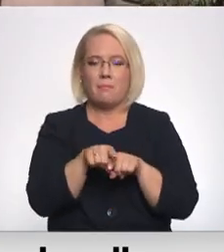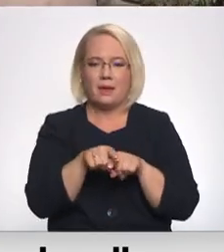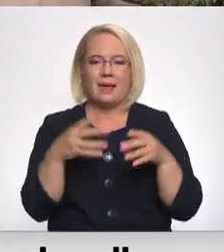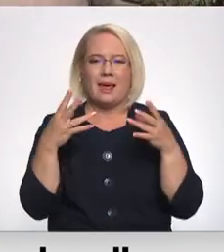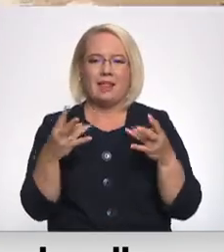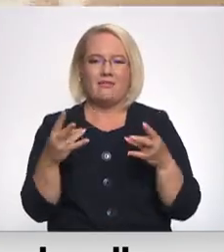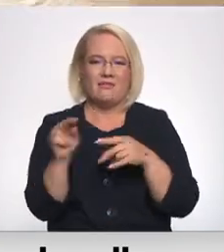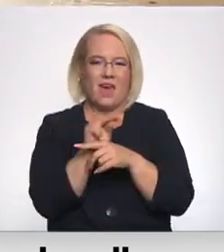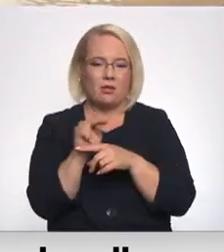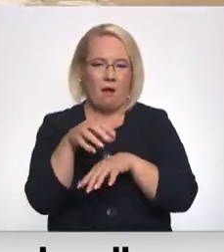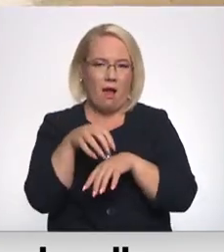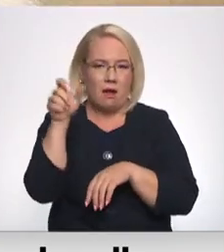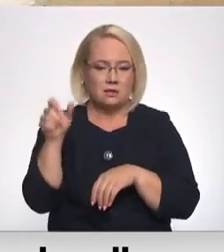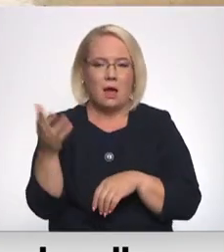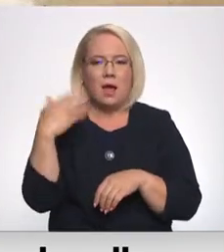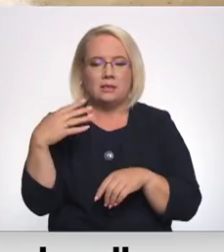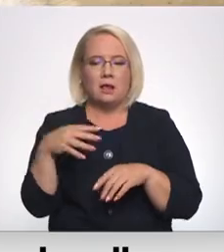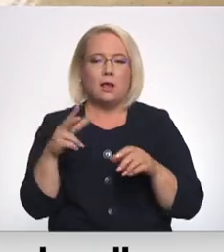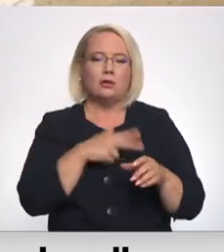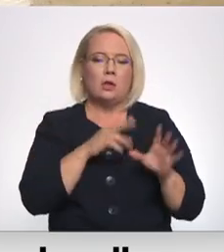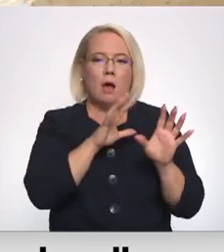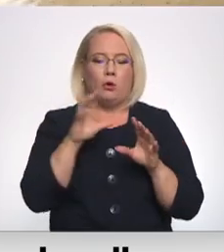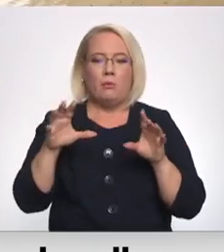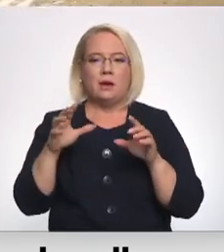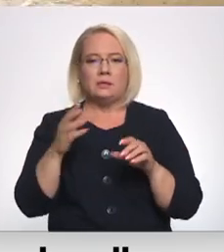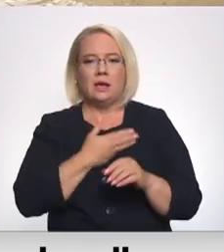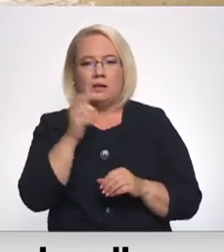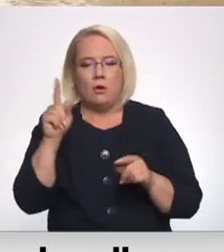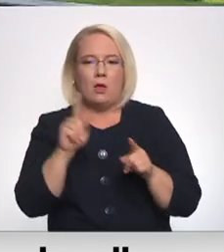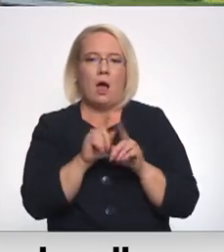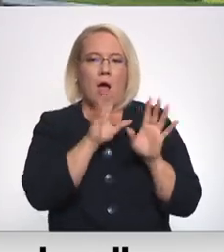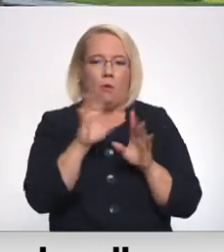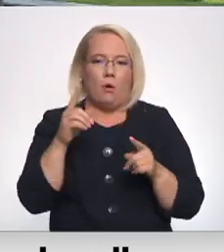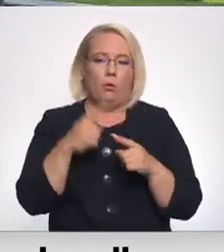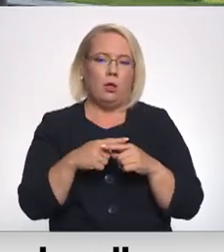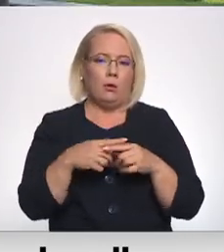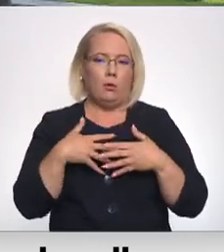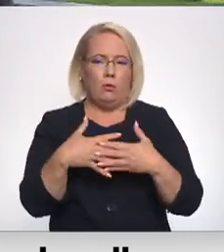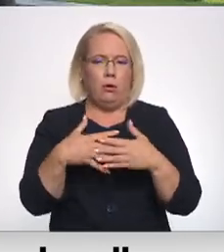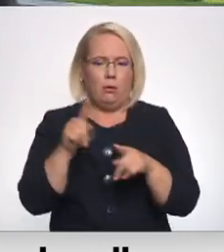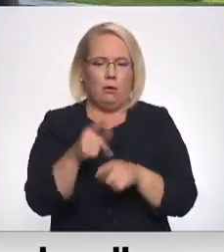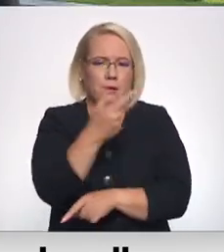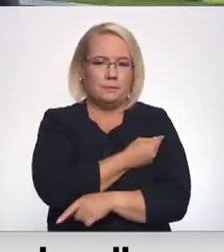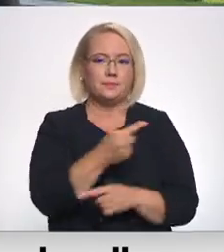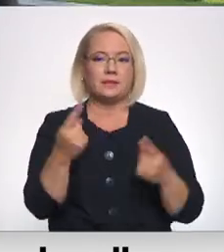aicina vakcinēt sociālās aprūpes centru iemītniekus, viņu aprūpētājus un grūtnieces. Ideālajā variantā